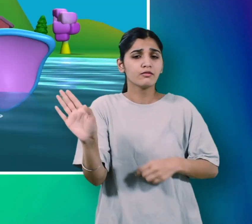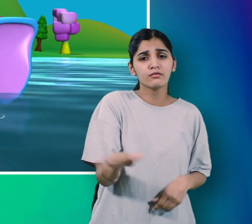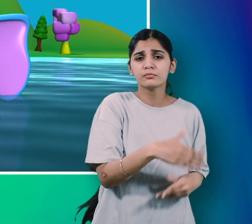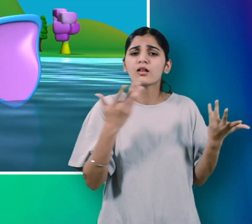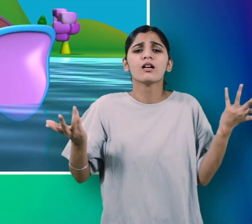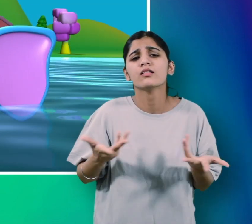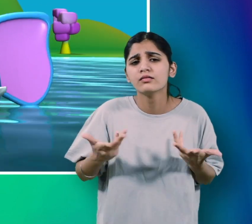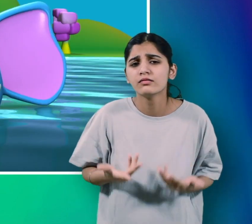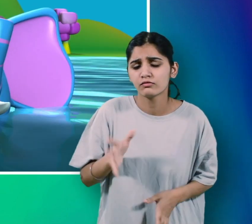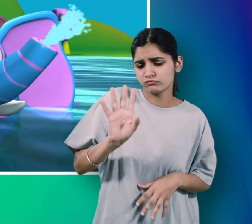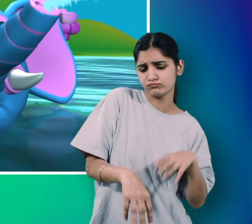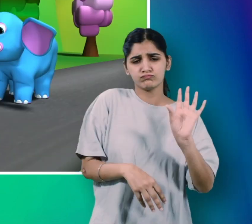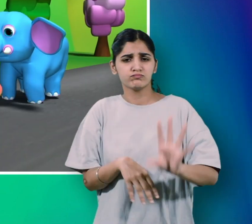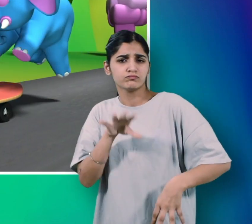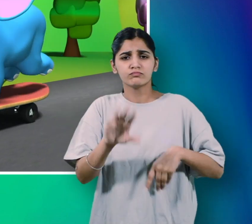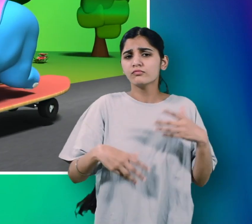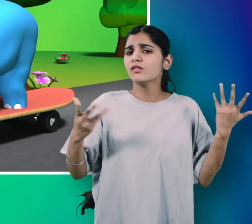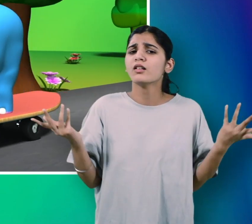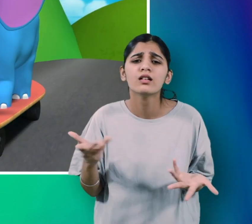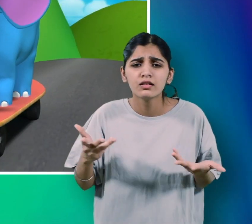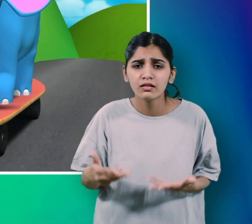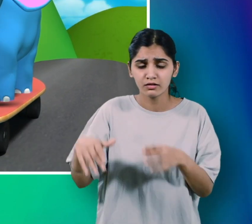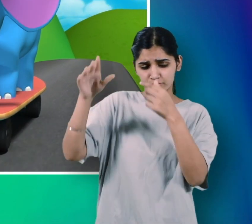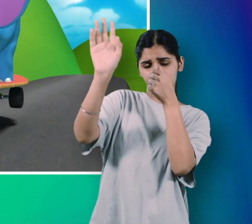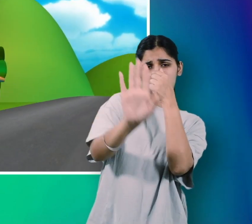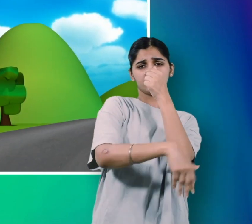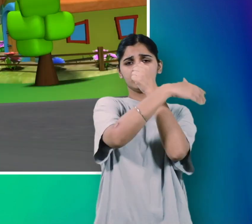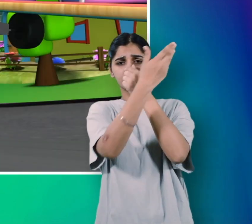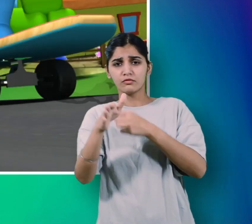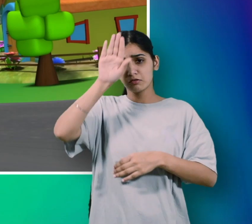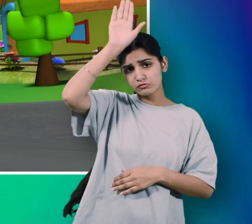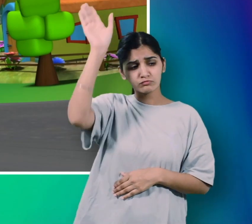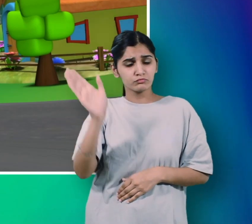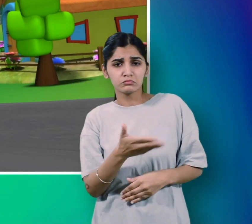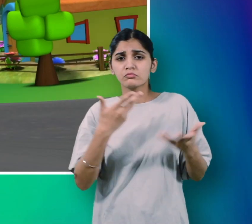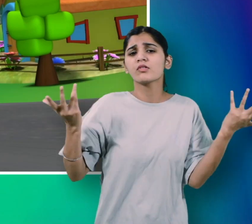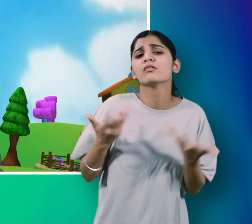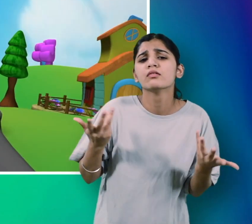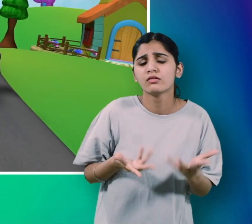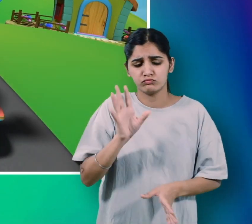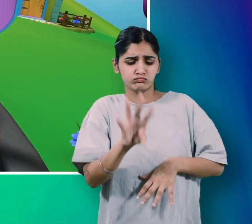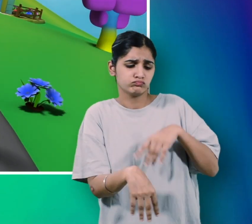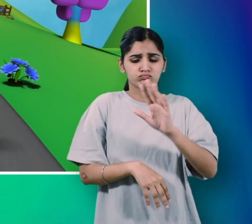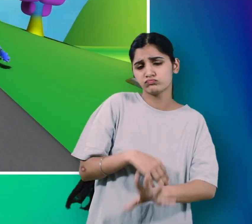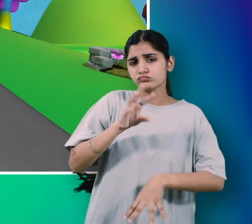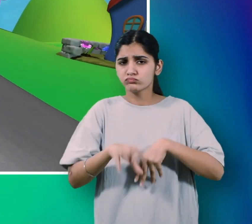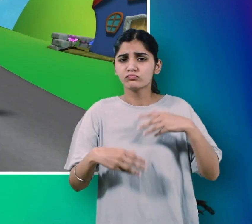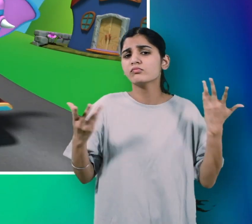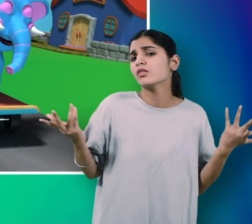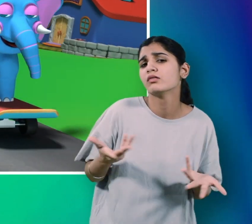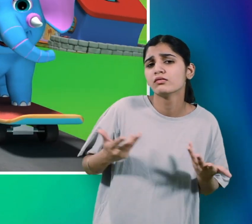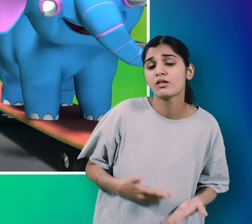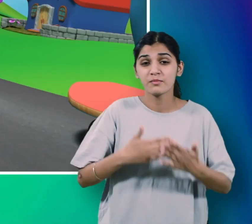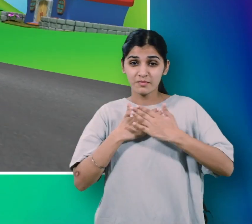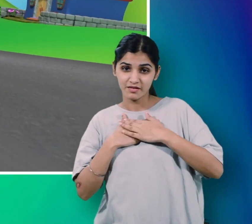हाथी राजा कहाँ चले, सुंदेला के कहाँ चले। हाथी राजा कहाँ चले, सुंदेला